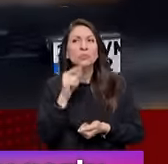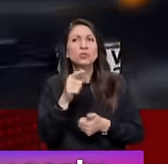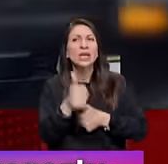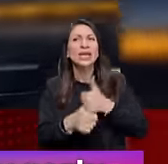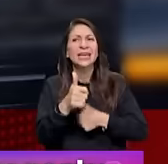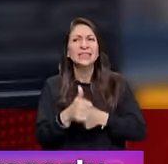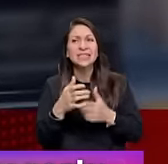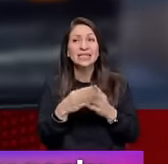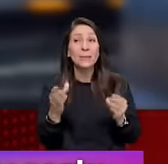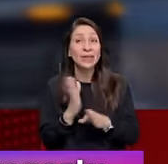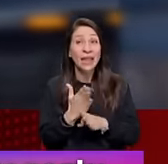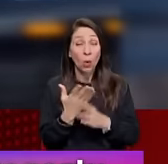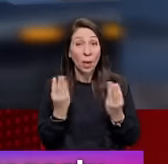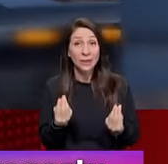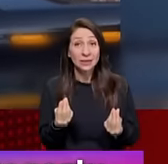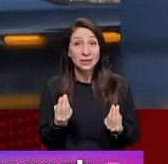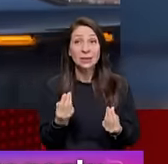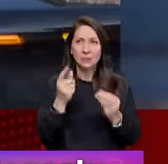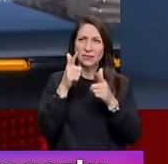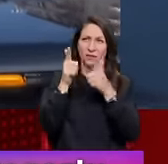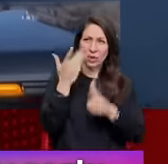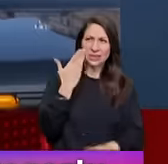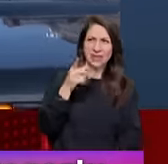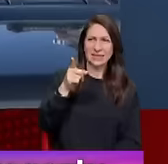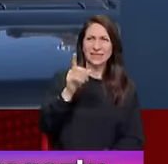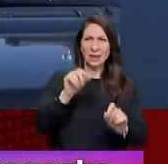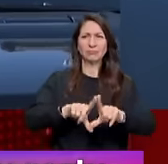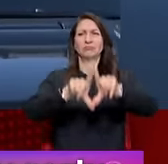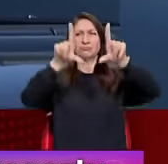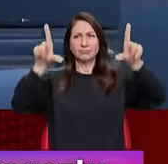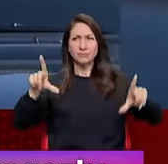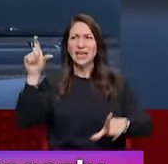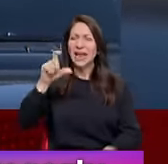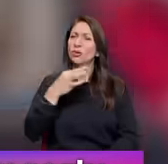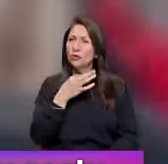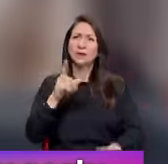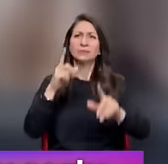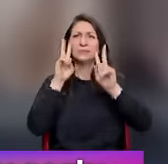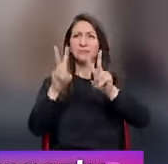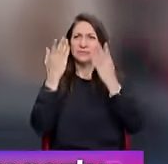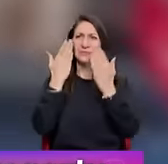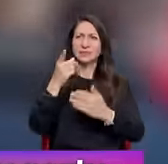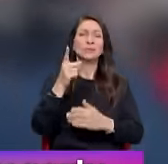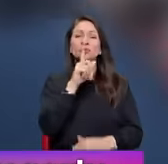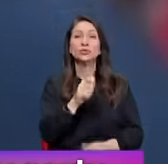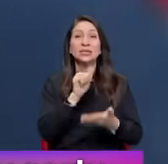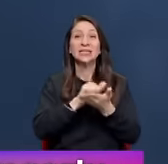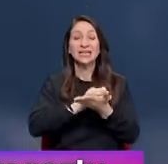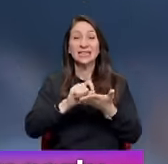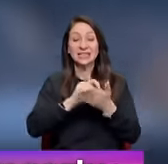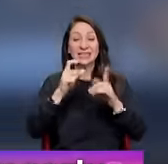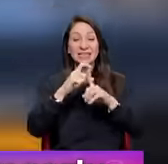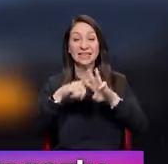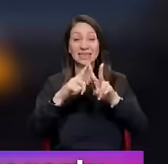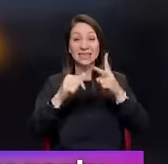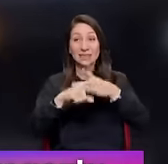yarış kaybının sebebi ne olabilir? Bir görüntüye bakın. Tam ekran verelim mi Hilal? Görüntüye bakın. Birazdan Sözcü Gazetesi yazarı Deniz Zeyrek